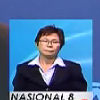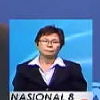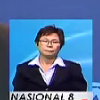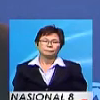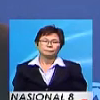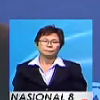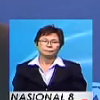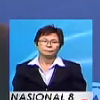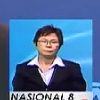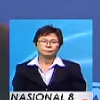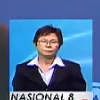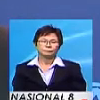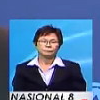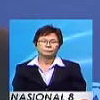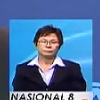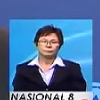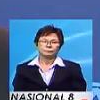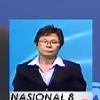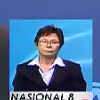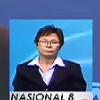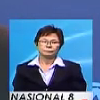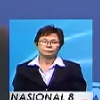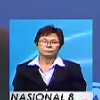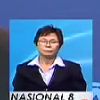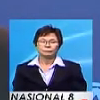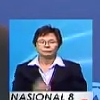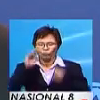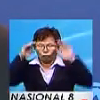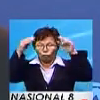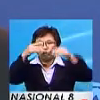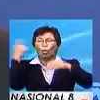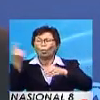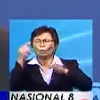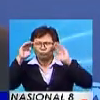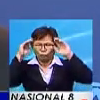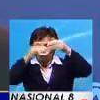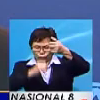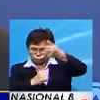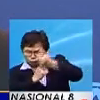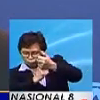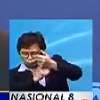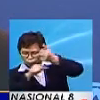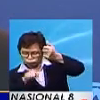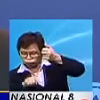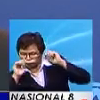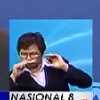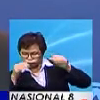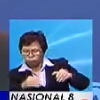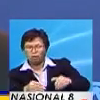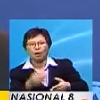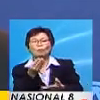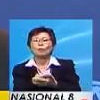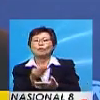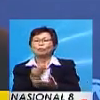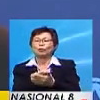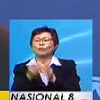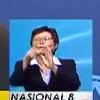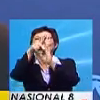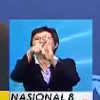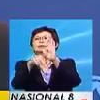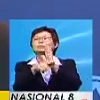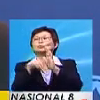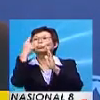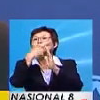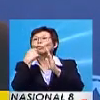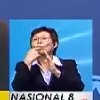terusan we have always focused on the fundamentals as you know the exchange rate monetary Policy is under the